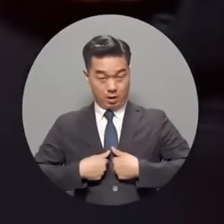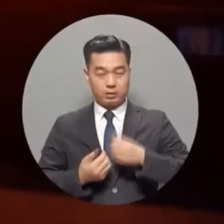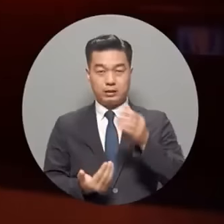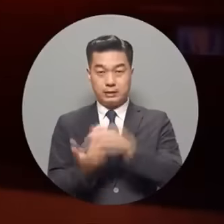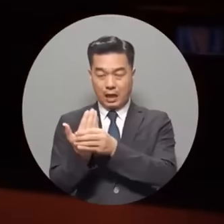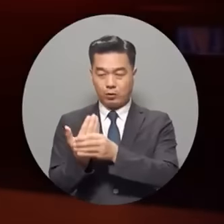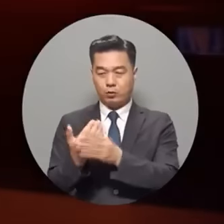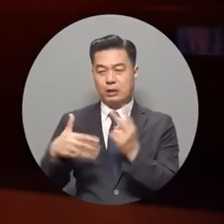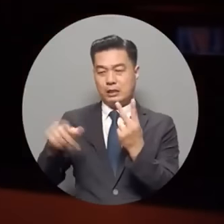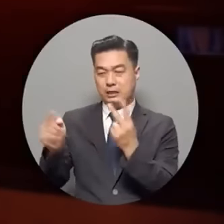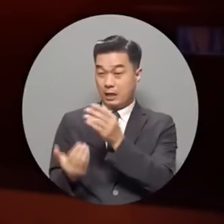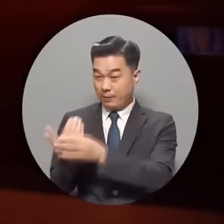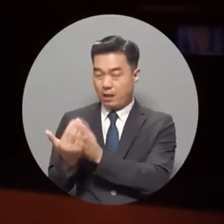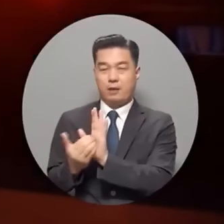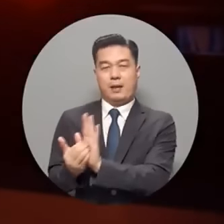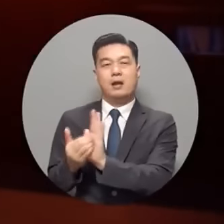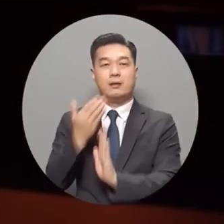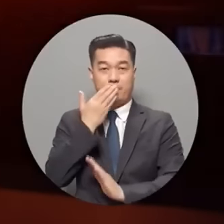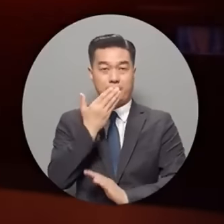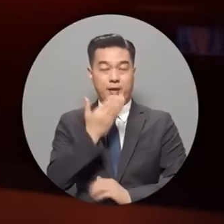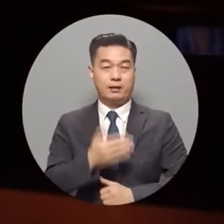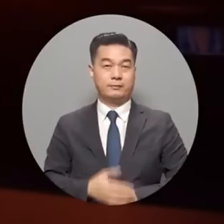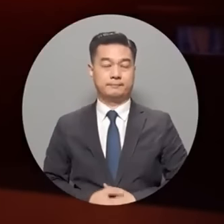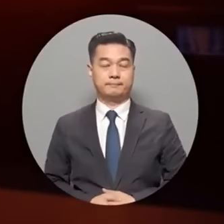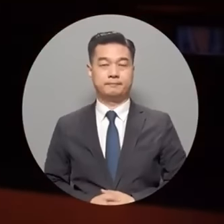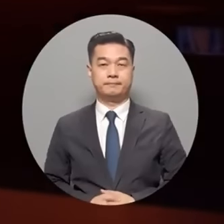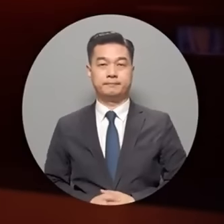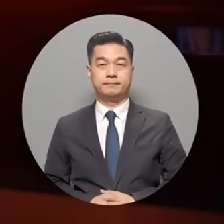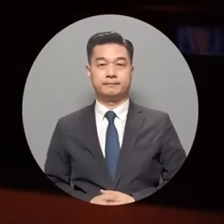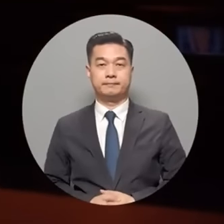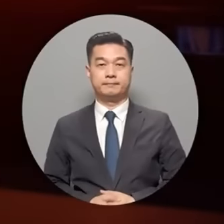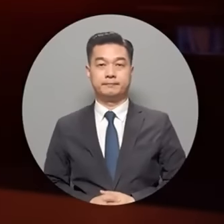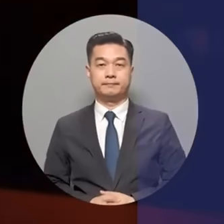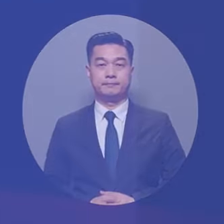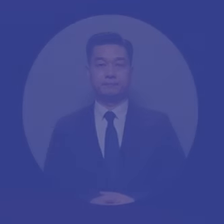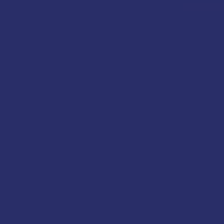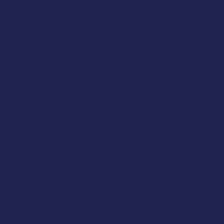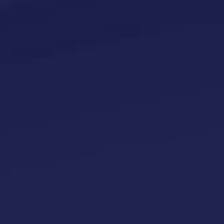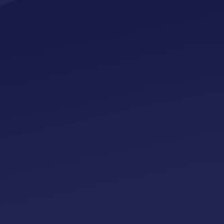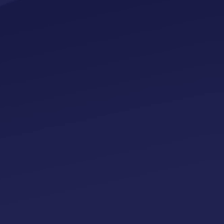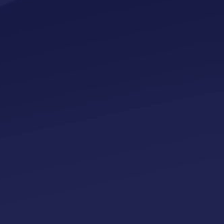사고 방지에 도움이 된다고 덧붙였습니다 MBC 뉴스 송서영